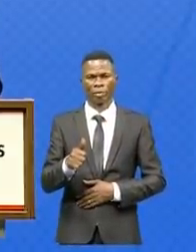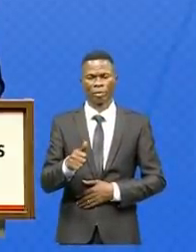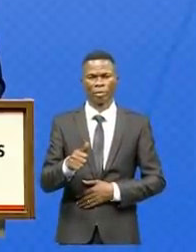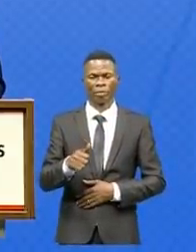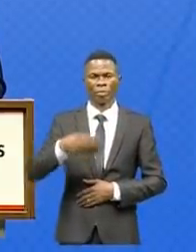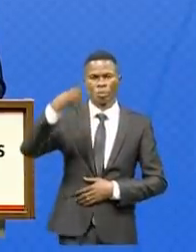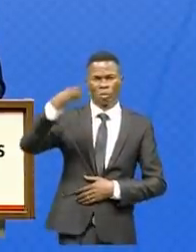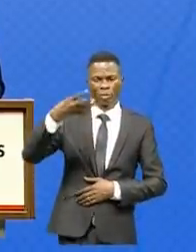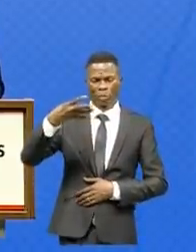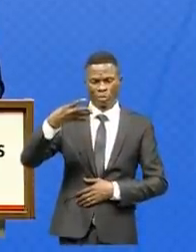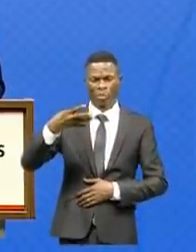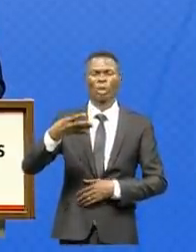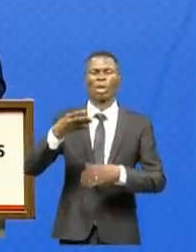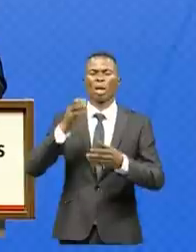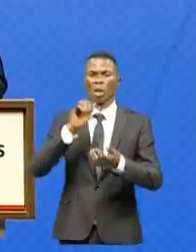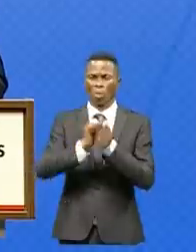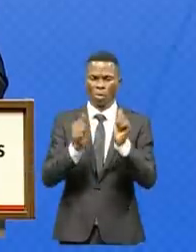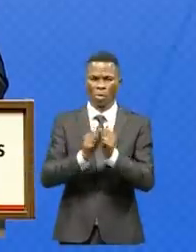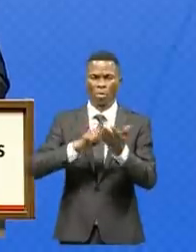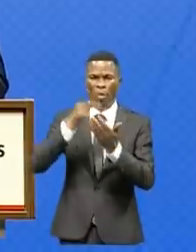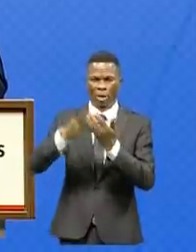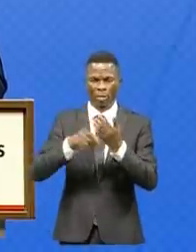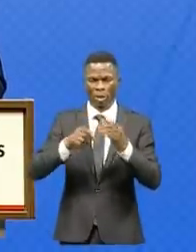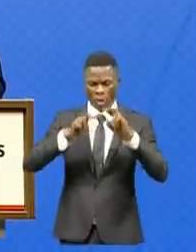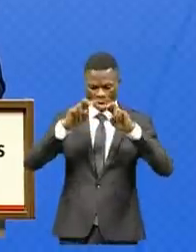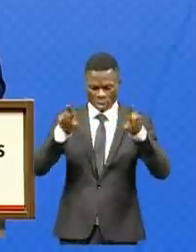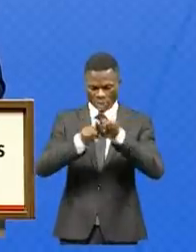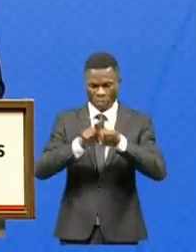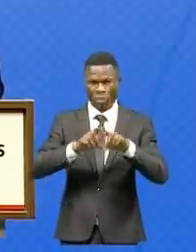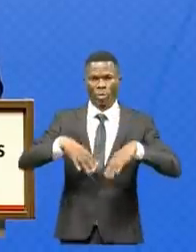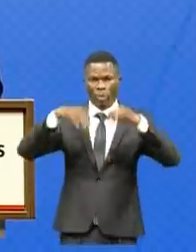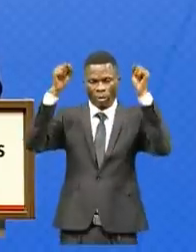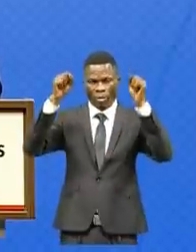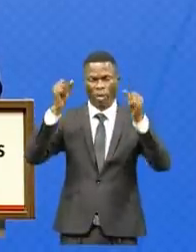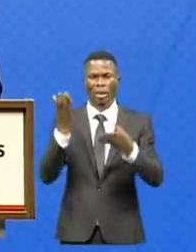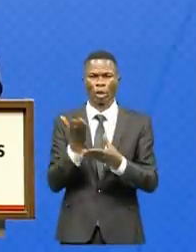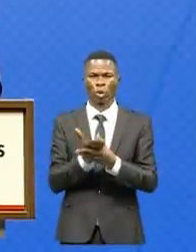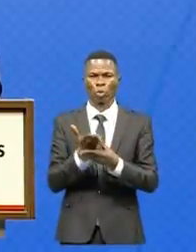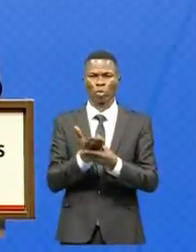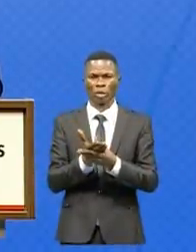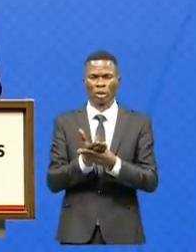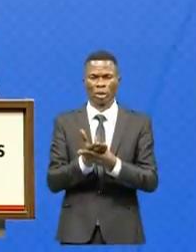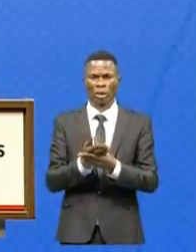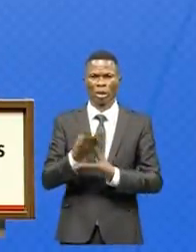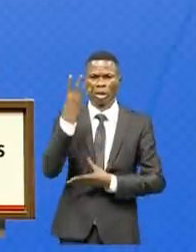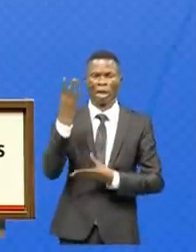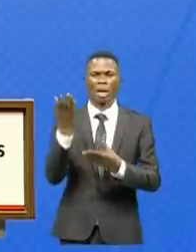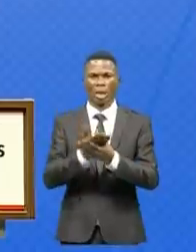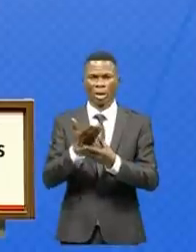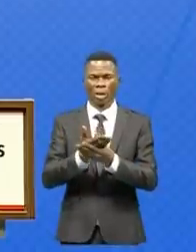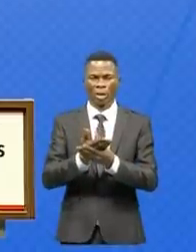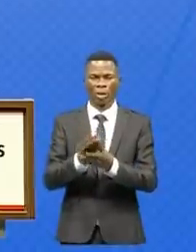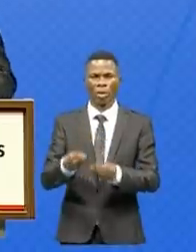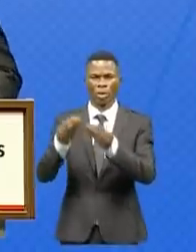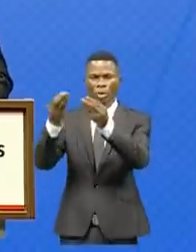Quatrième point à l'ordre du jour, relatif à l'examen et à l'adoption de dossiers. Quatre dossiers ont été